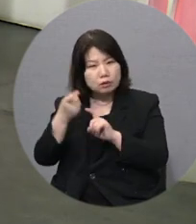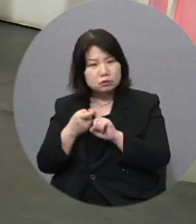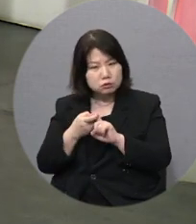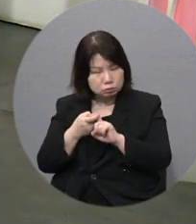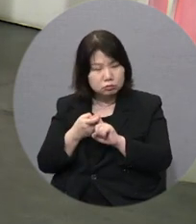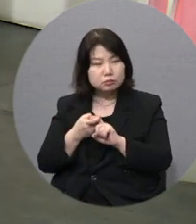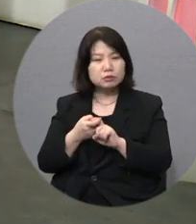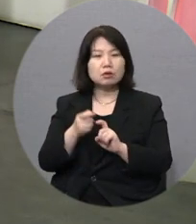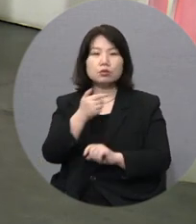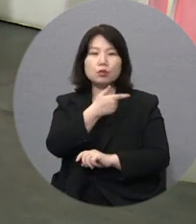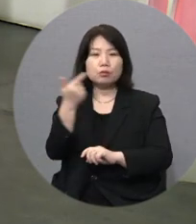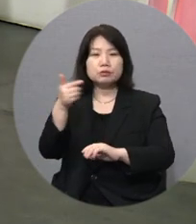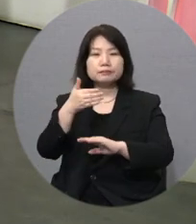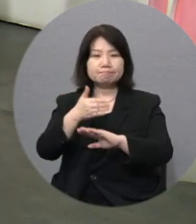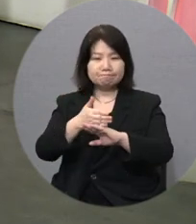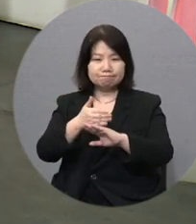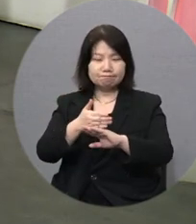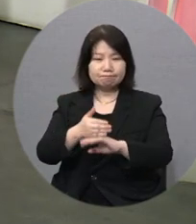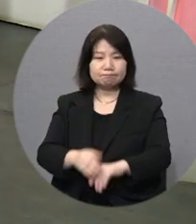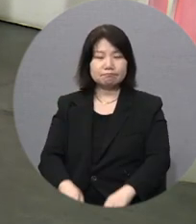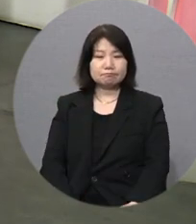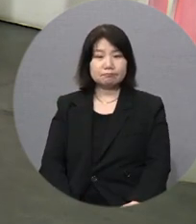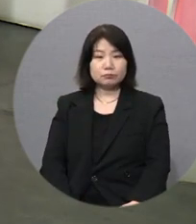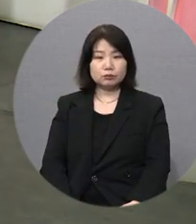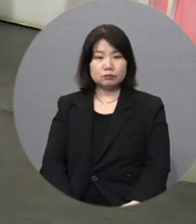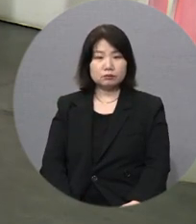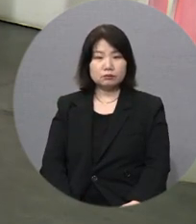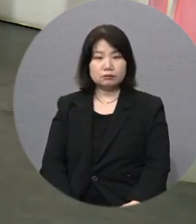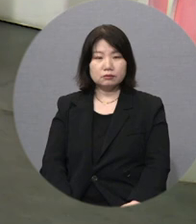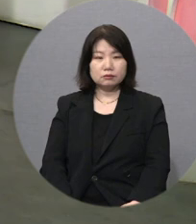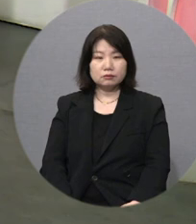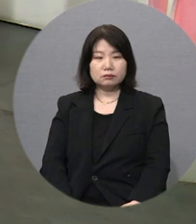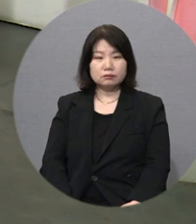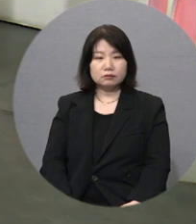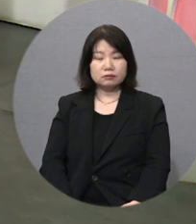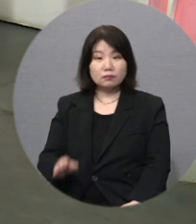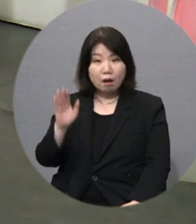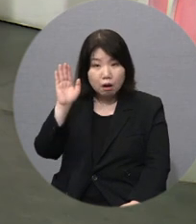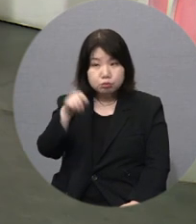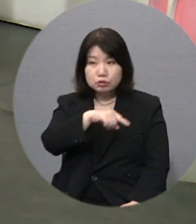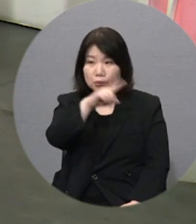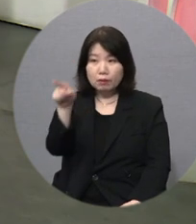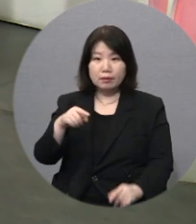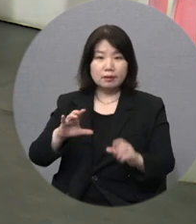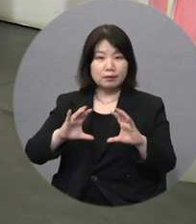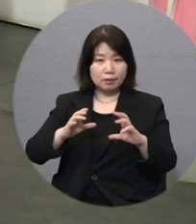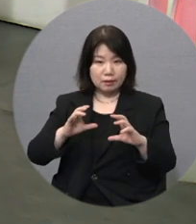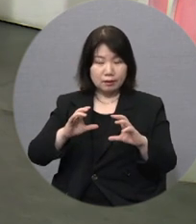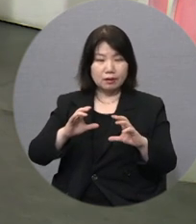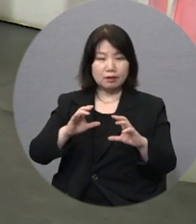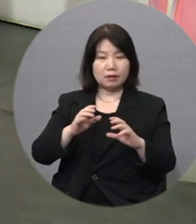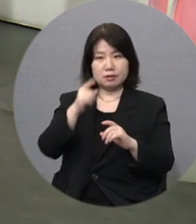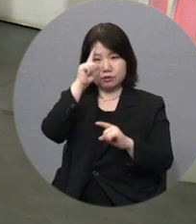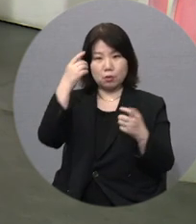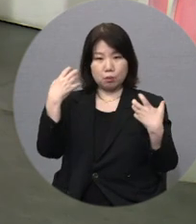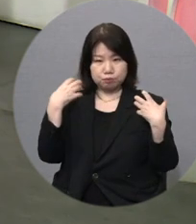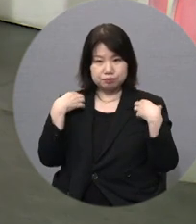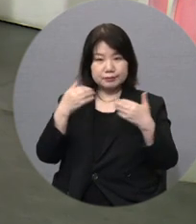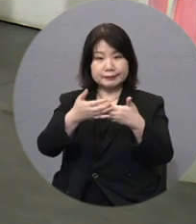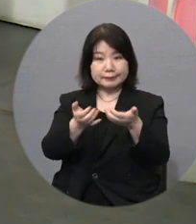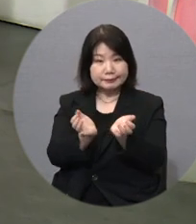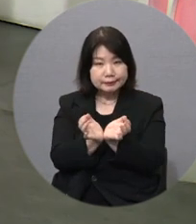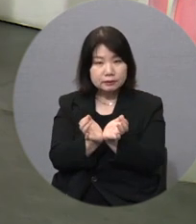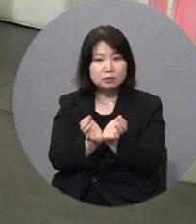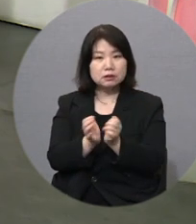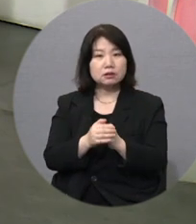어 너무 좋은 말씀 감사드 그럼 이제 앞으로 우리 그 박정원 님이 생각하시기에 우리 나라나 국가나 어떤 그 정부 단체에서